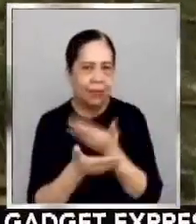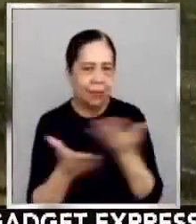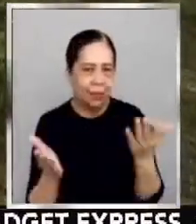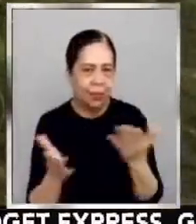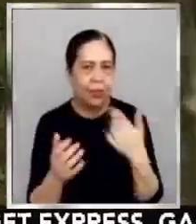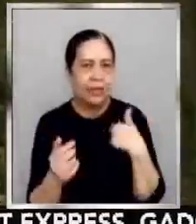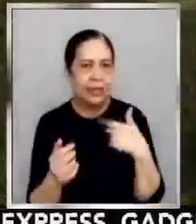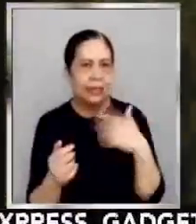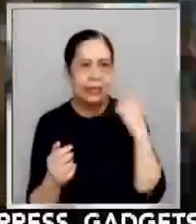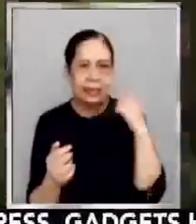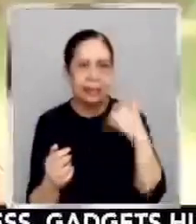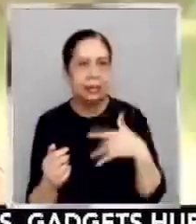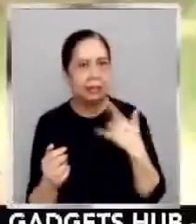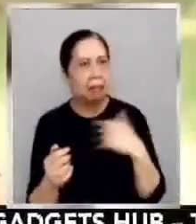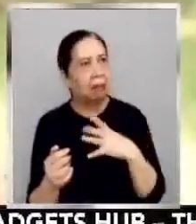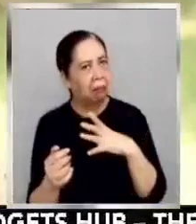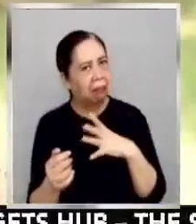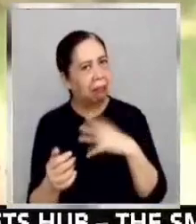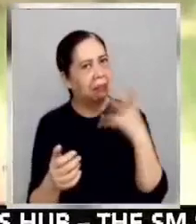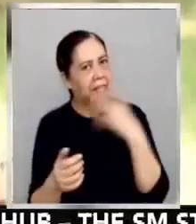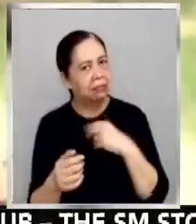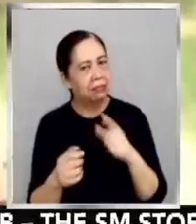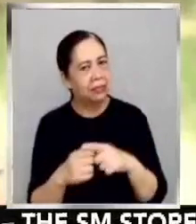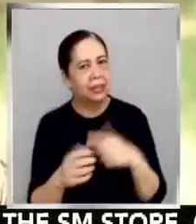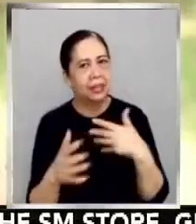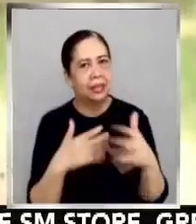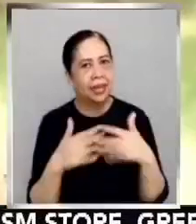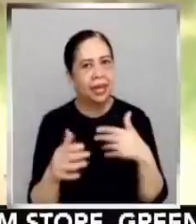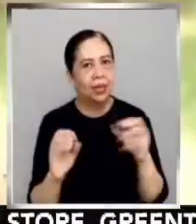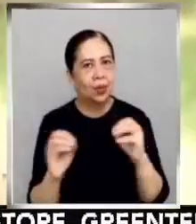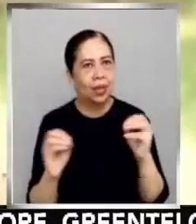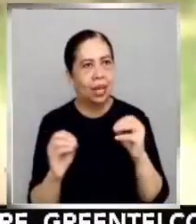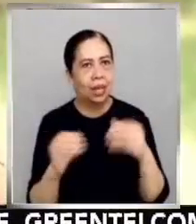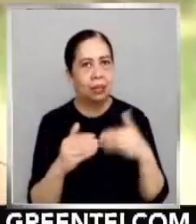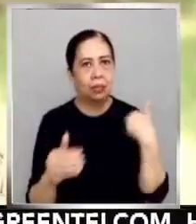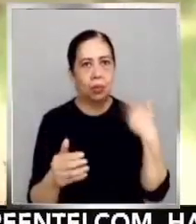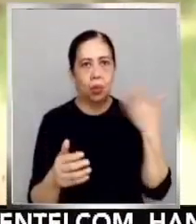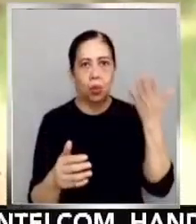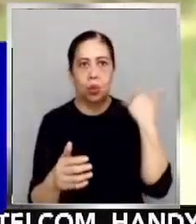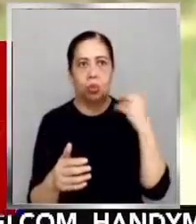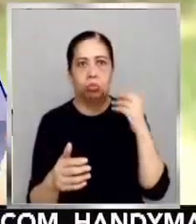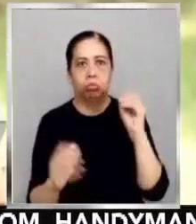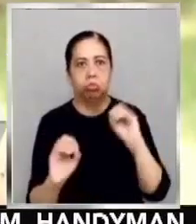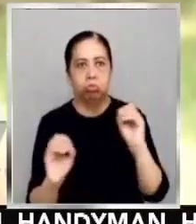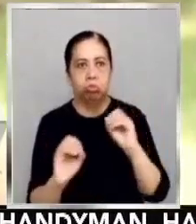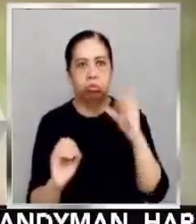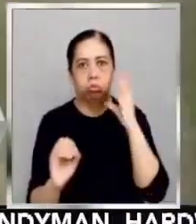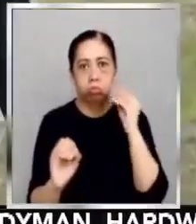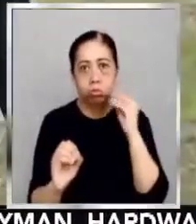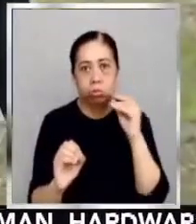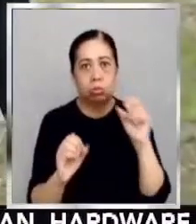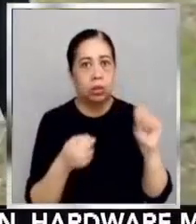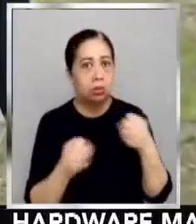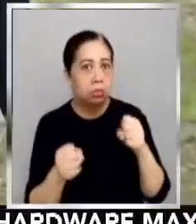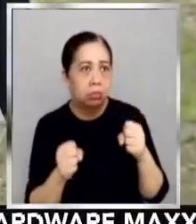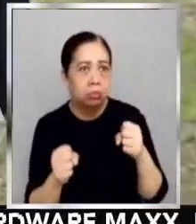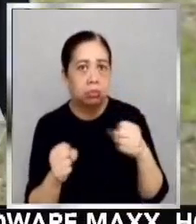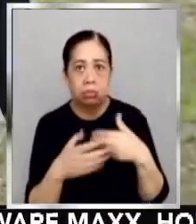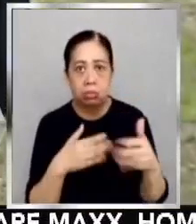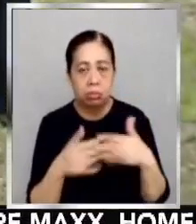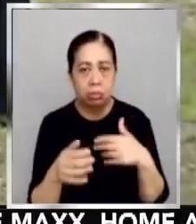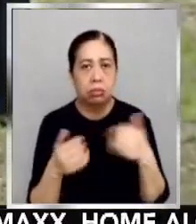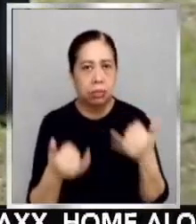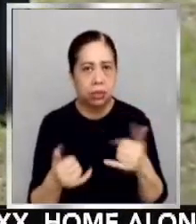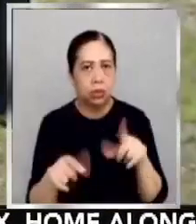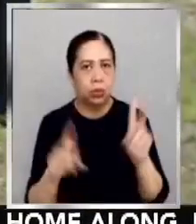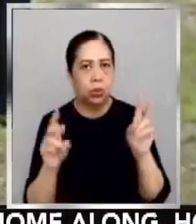naging parang come on sa akin. Kahit wala kayong parang previous sport or whatnot. So ito raw tinatawag na